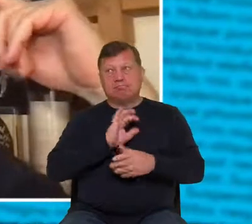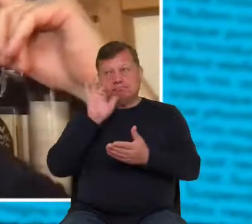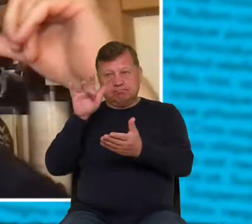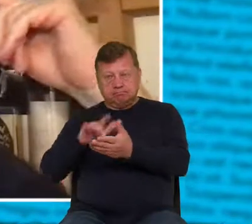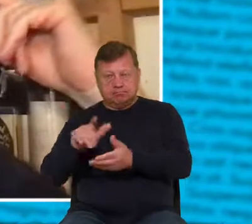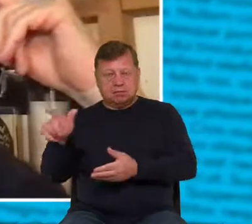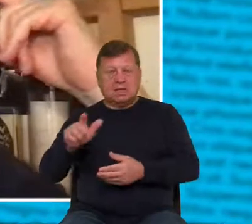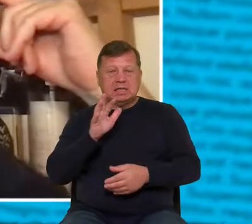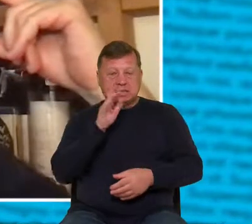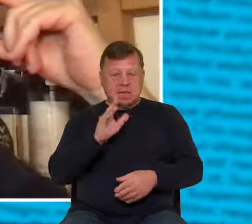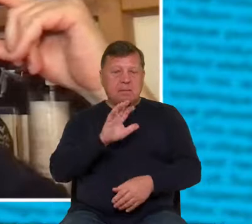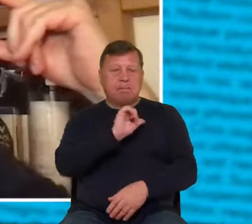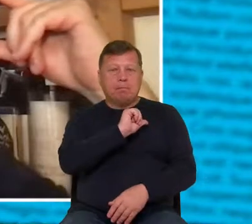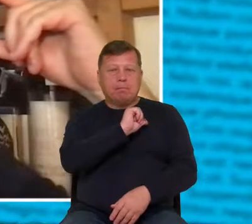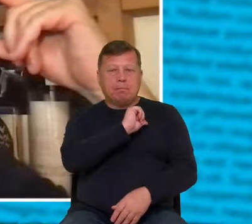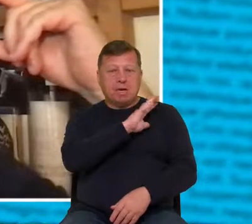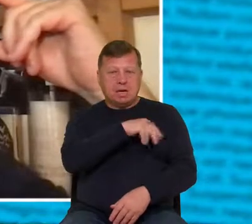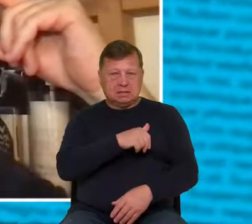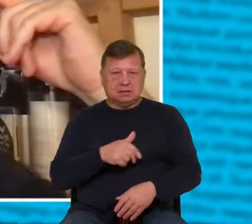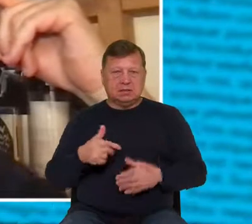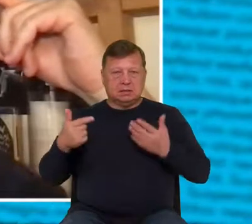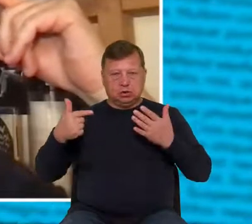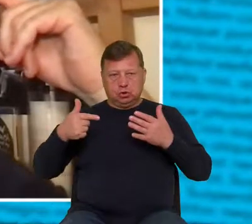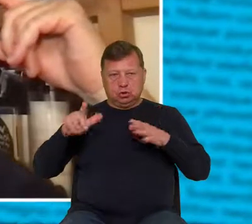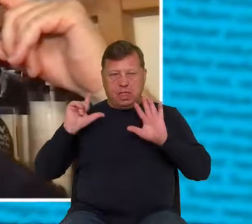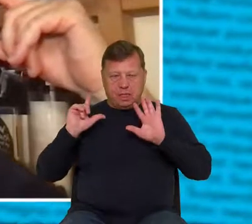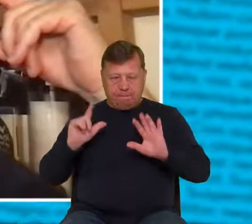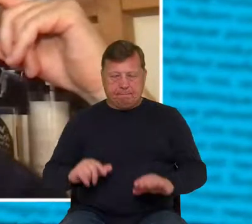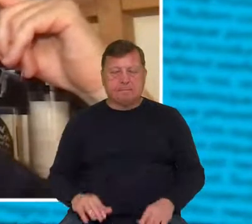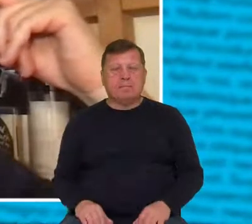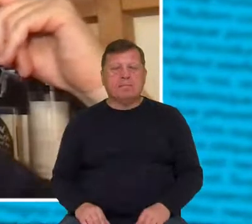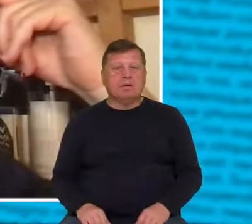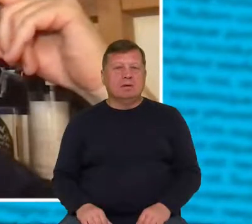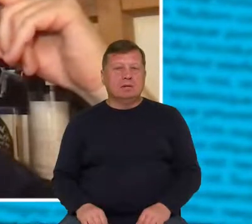do Palestyny. To było 7 lat temu.